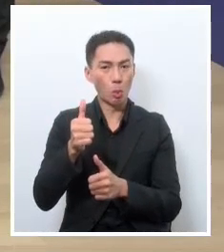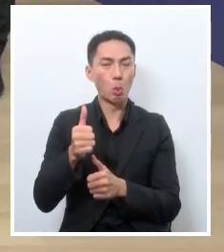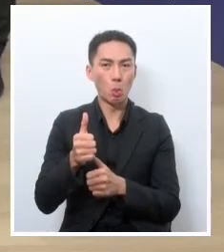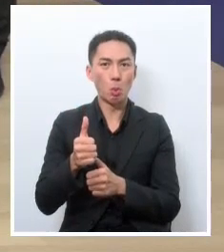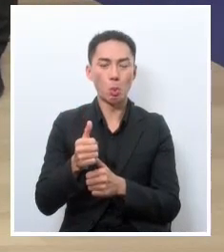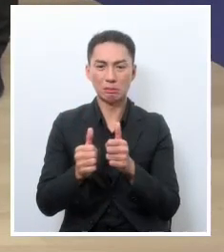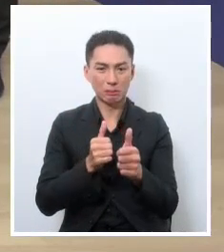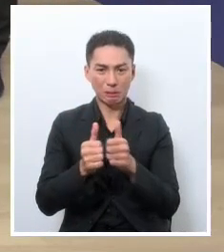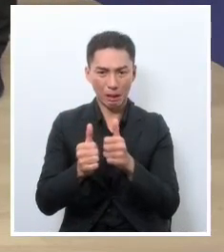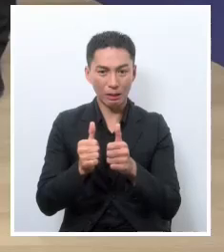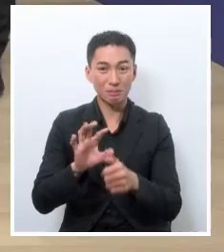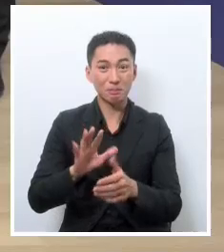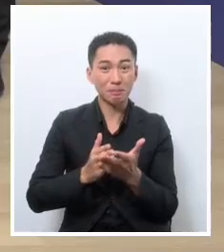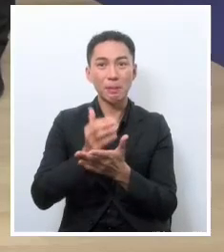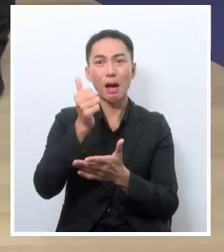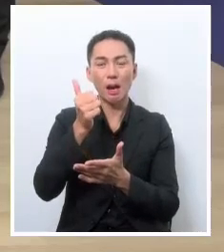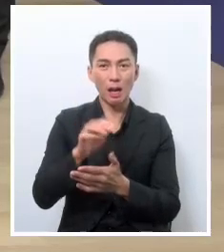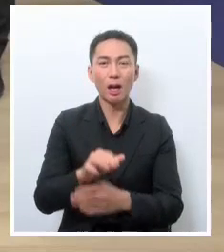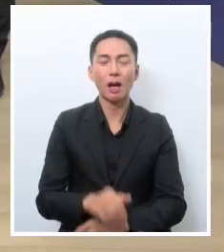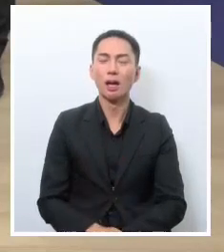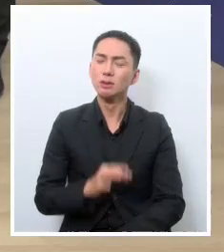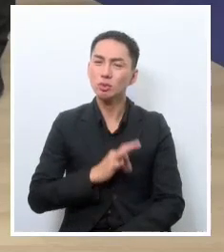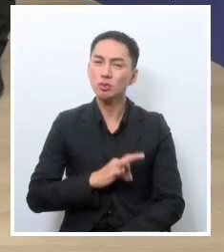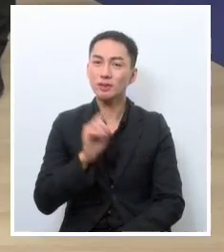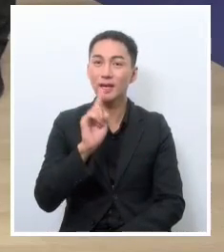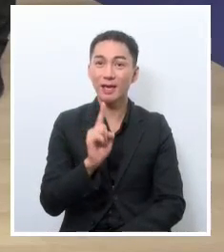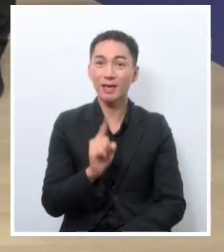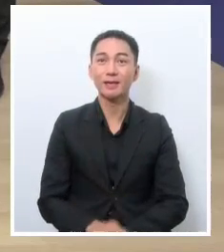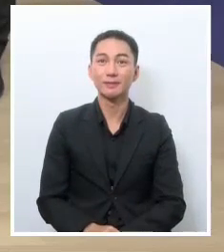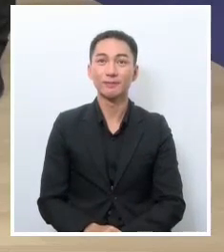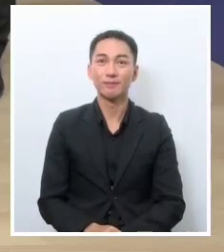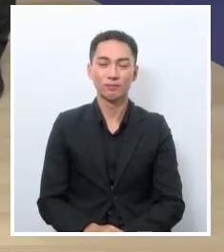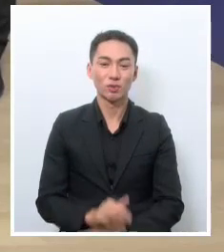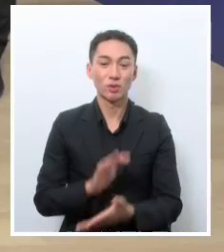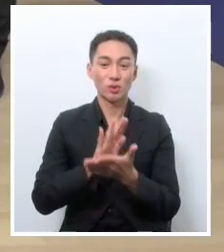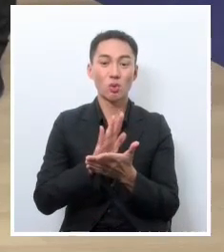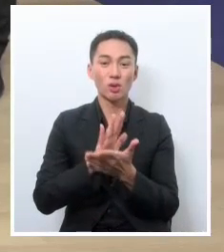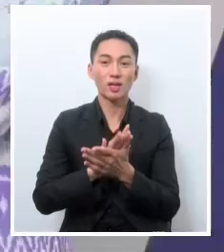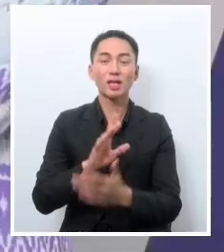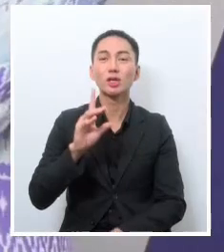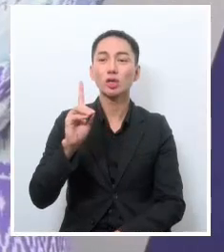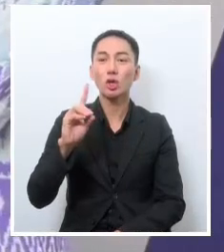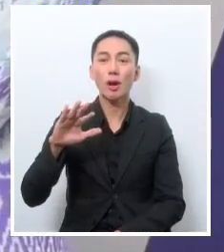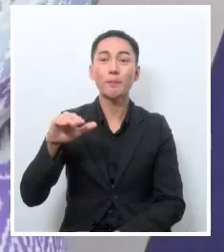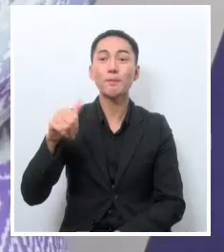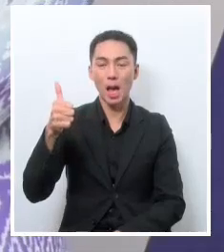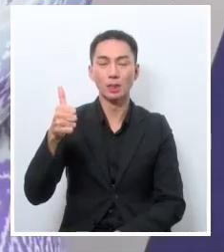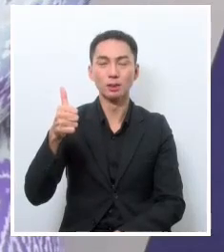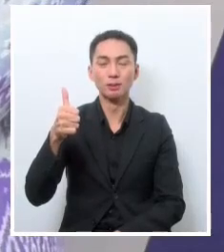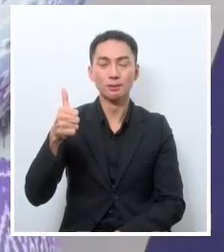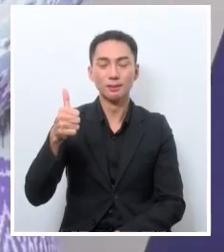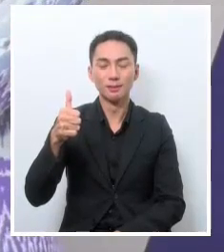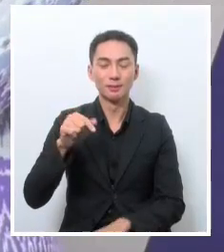ชาตินะครับ 1ใน 7คนเนี่ยเป็นเด็กของเราเนี่ยรู้สึกยไงบ้างครับครับโรงเรียนดอนเมืองจาตุรจินดานะครับสพมกท 2นะครับ